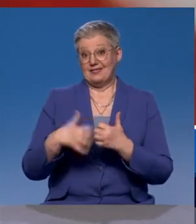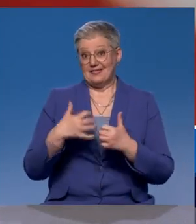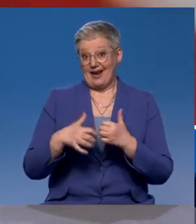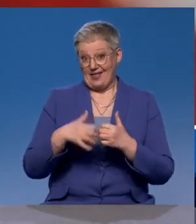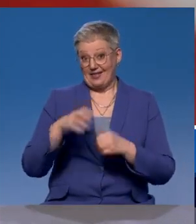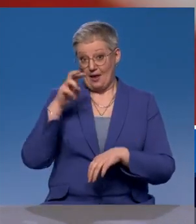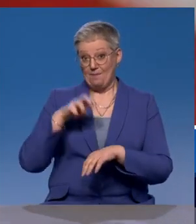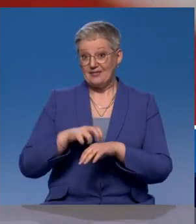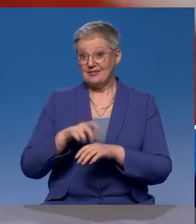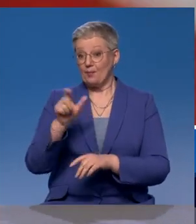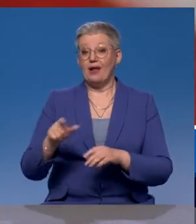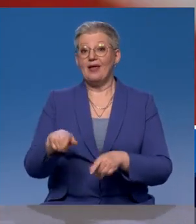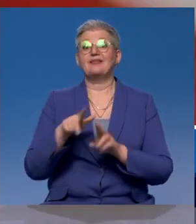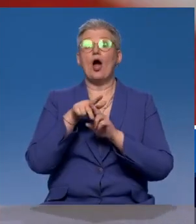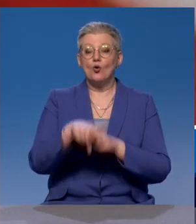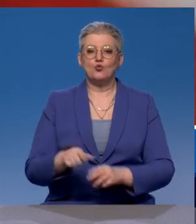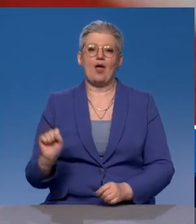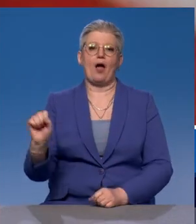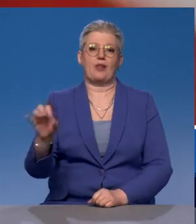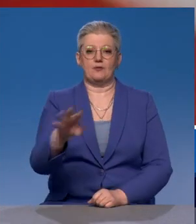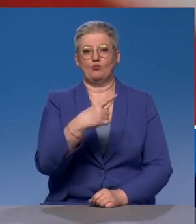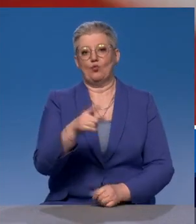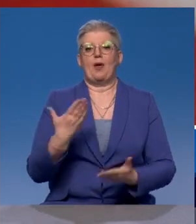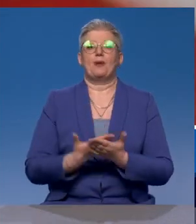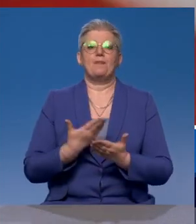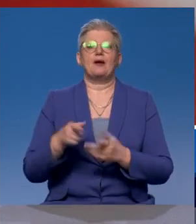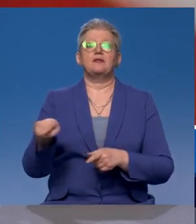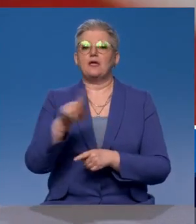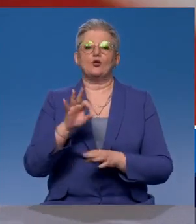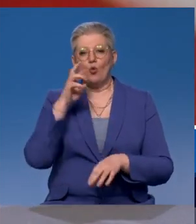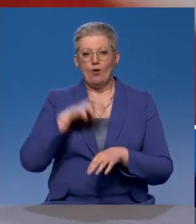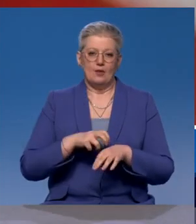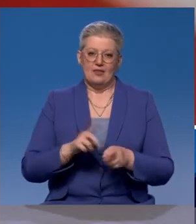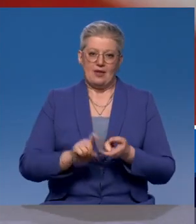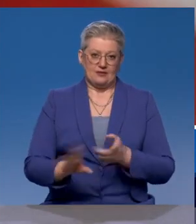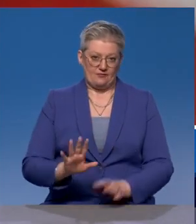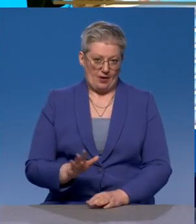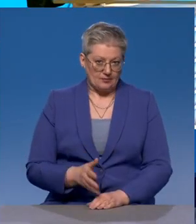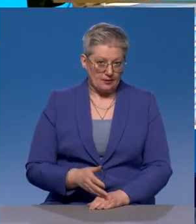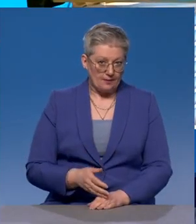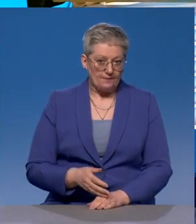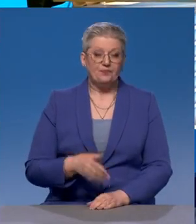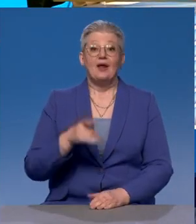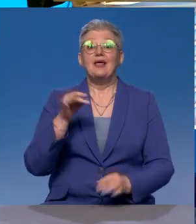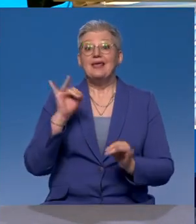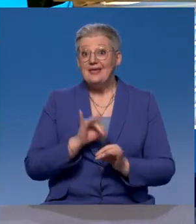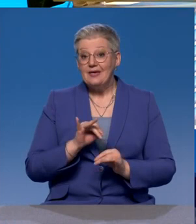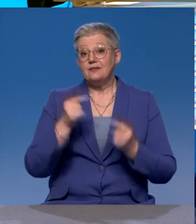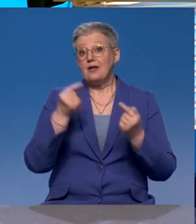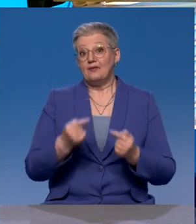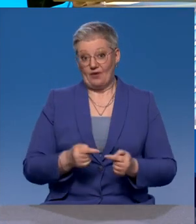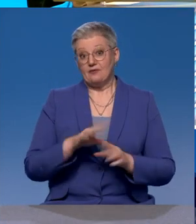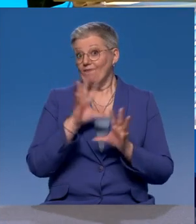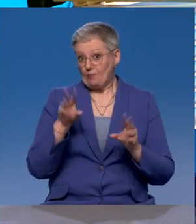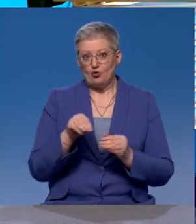персонала отдадим другим специалистам, например, не медицинского профиля. Ну и, соответственно, в теории, в